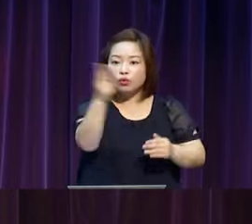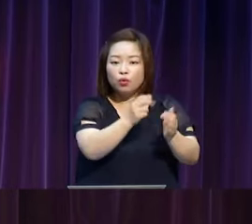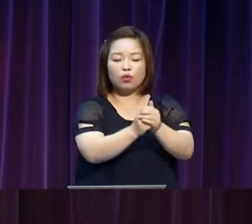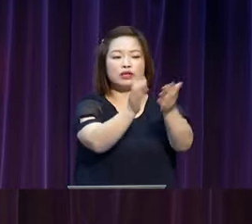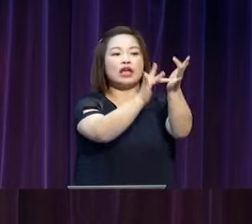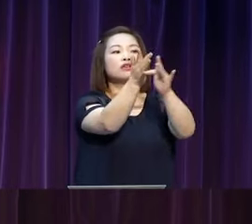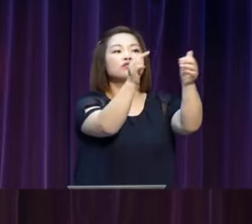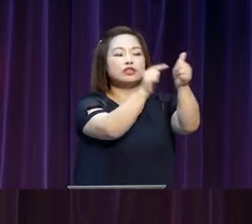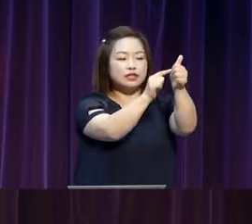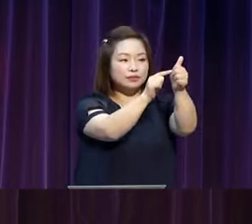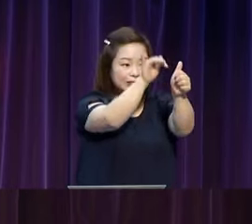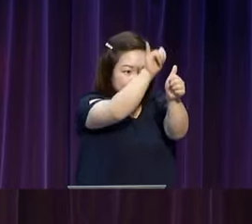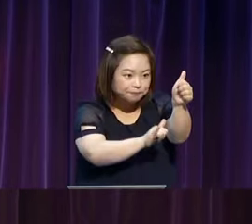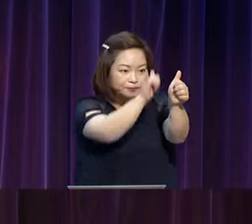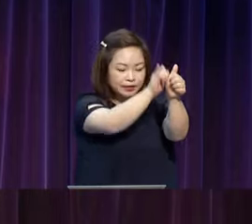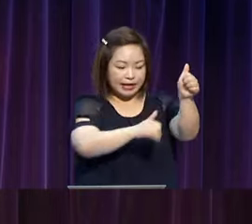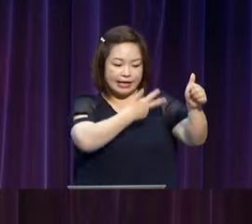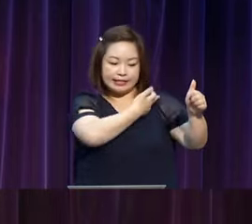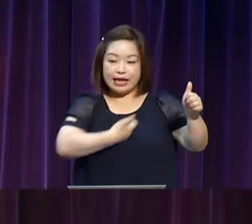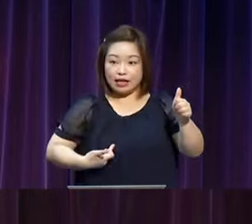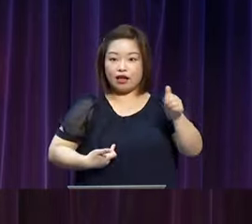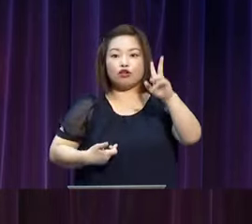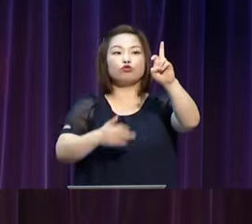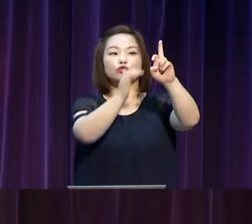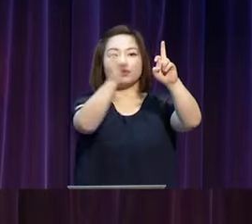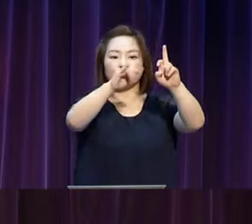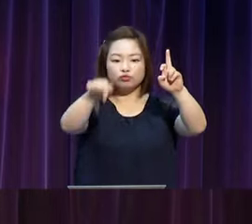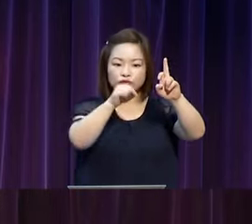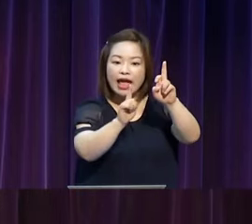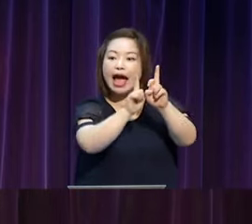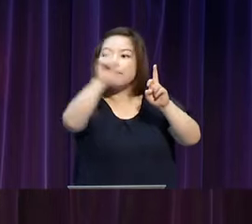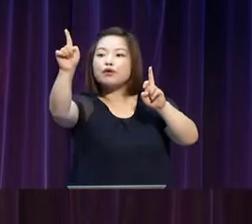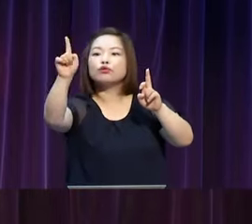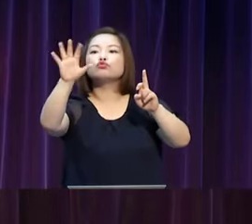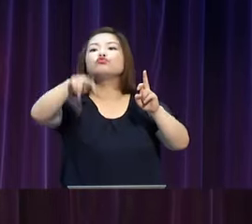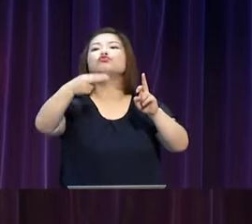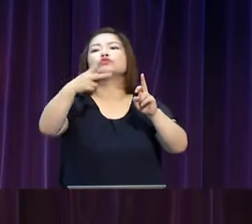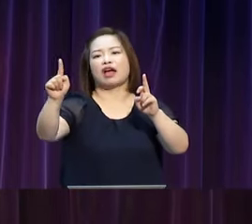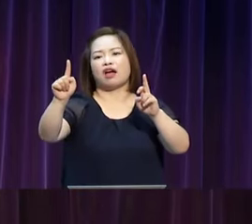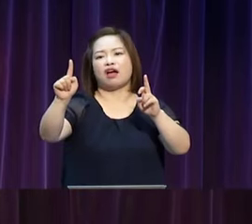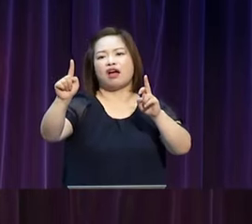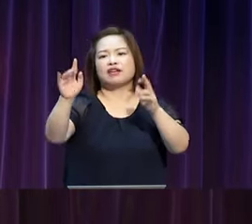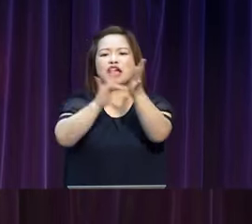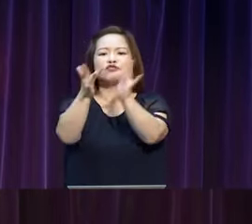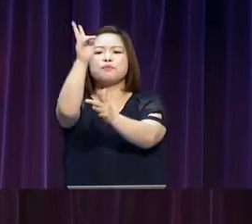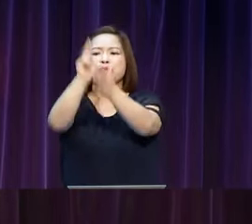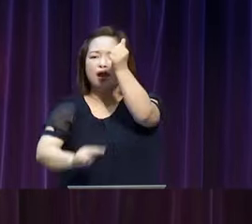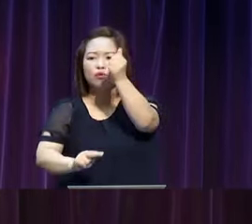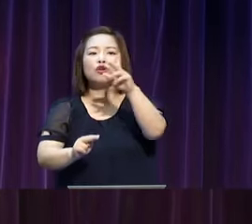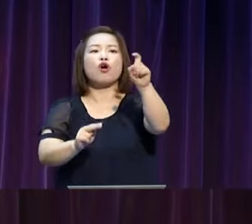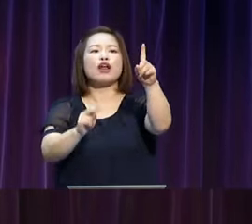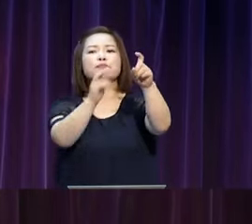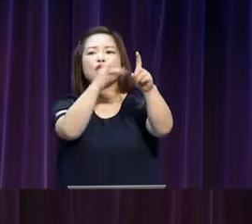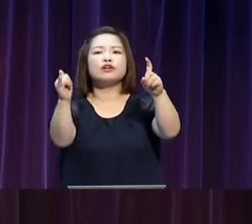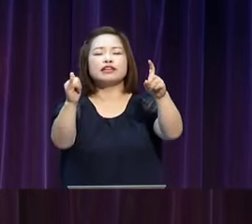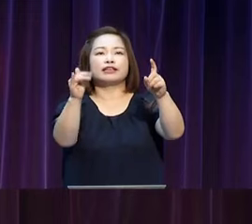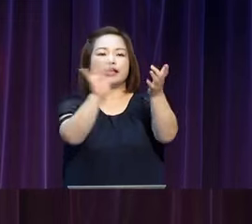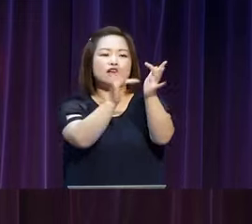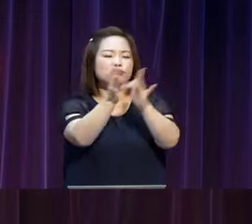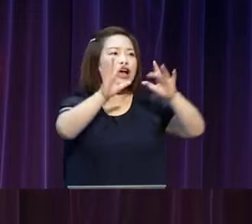바울사도 로마까지 가서 목 잘려 죽었어요. 그 바울사도를 사람들이 뭐라고 말합니까?